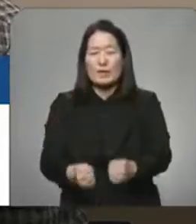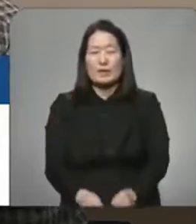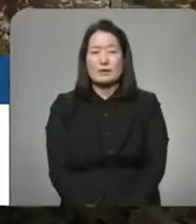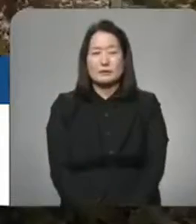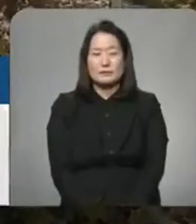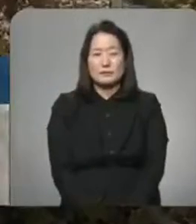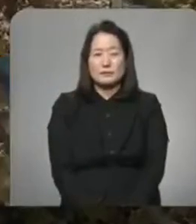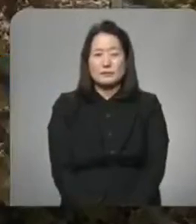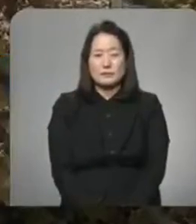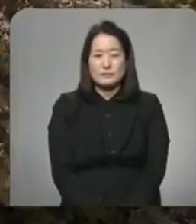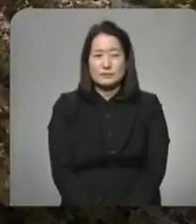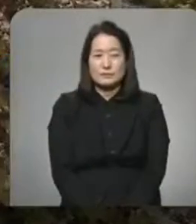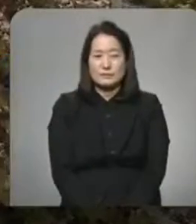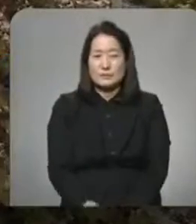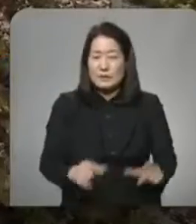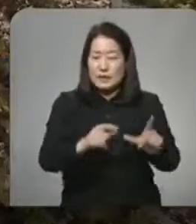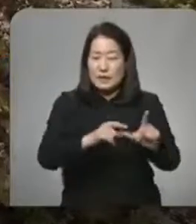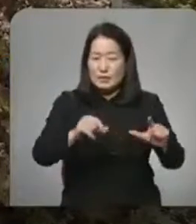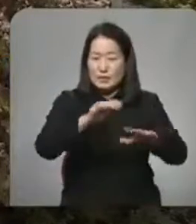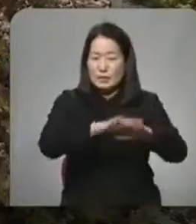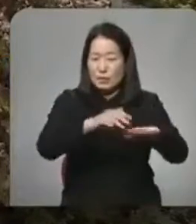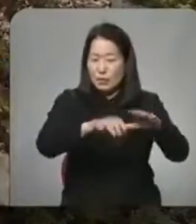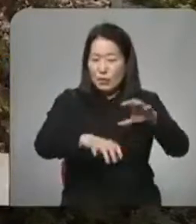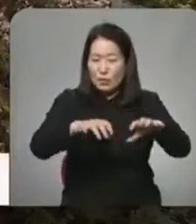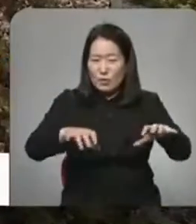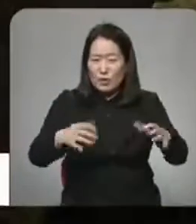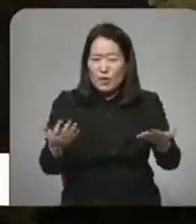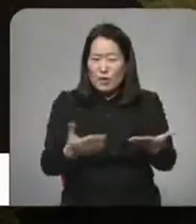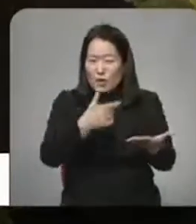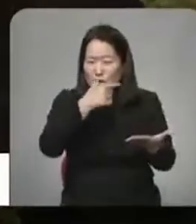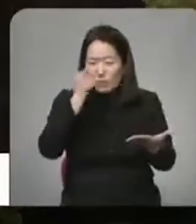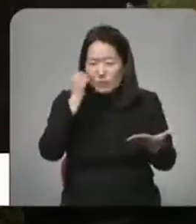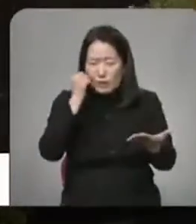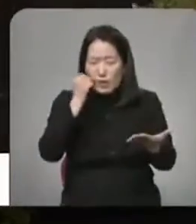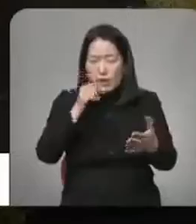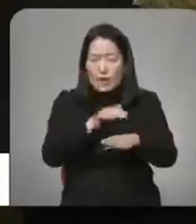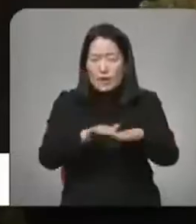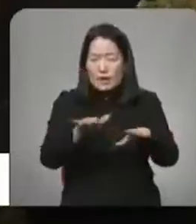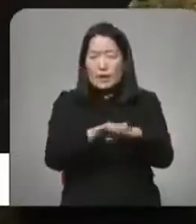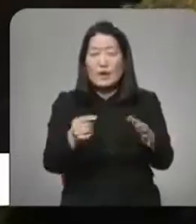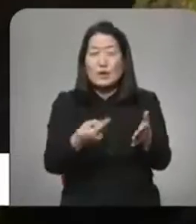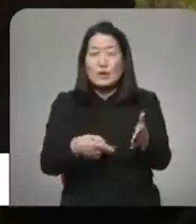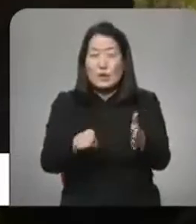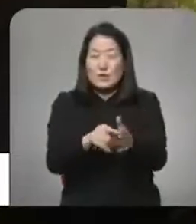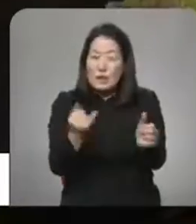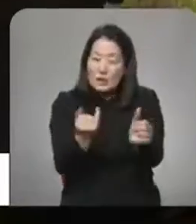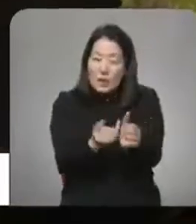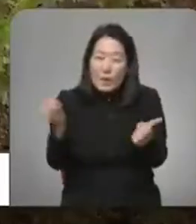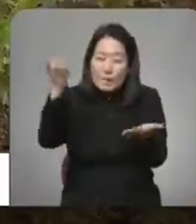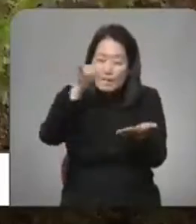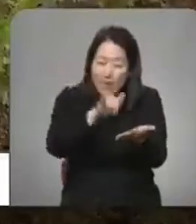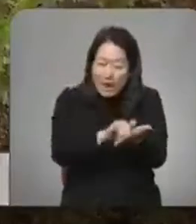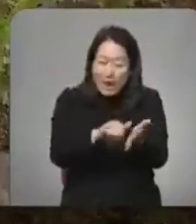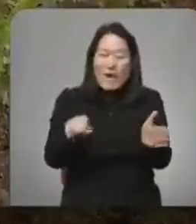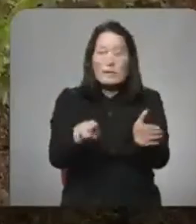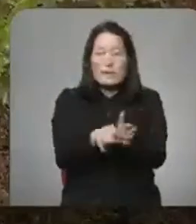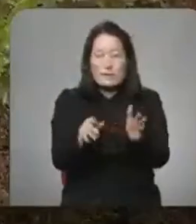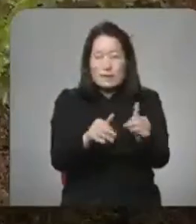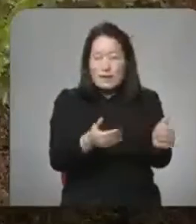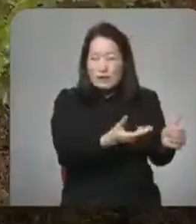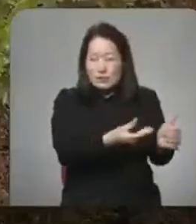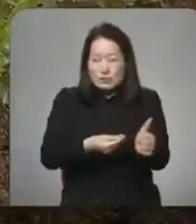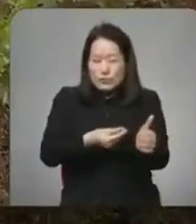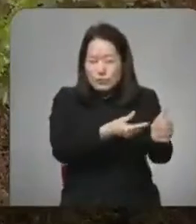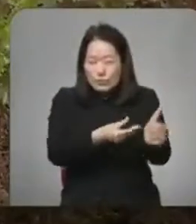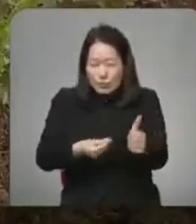그쪽으로 일부 동촌 지역에선 일손 부족 해결을 위해 결혼이주여성의 가족처럼 믿을 수 있는 인력들의 초청하는